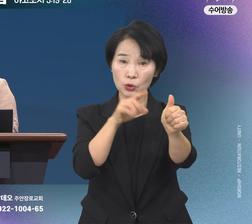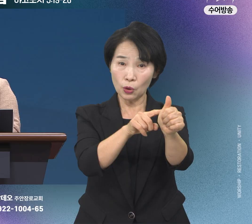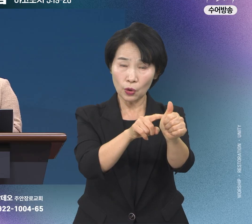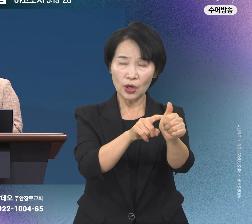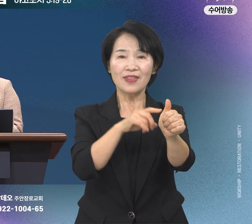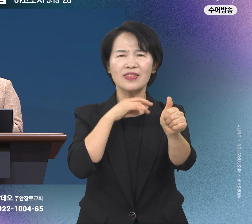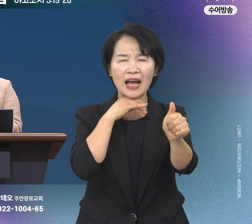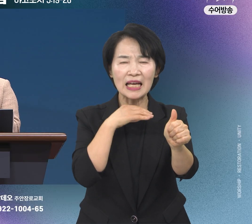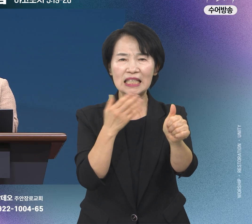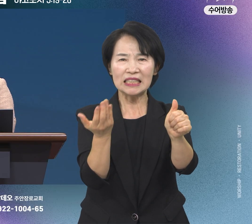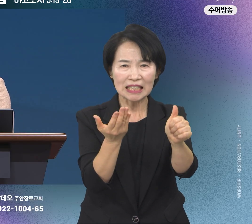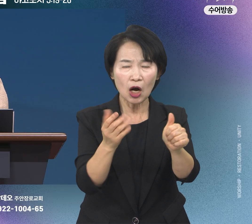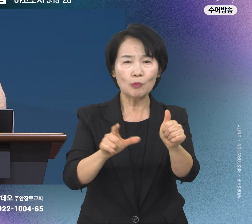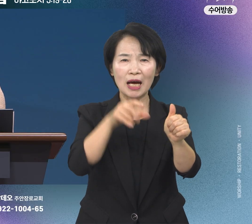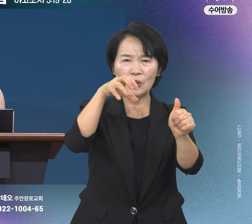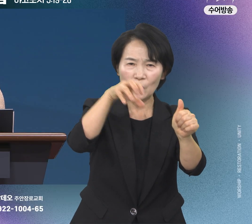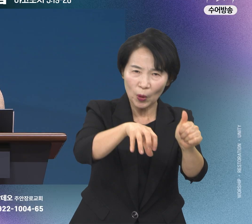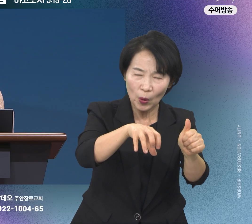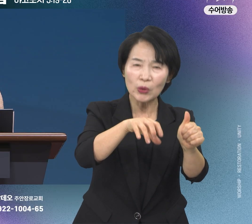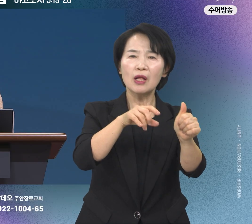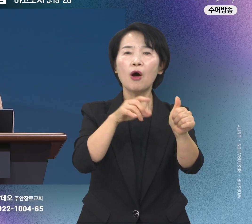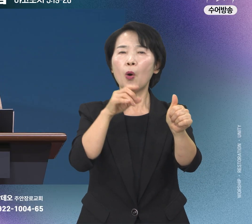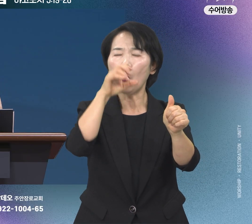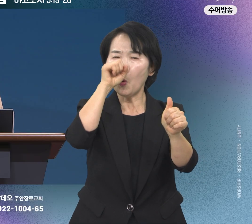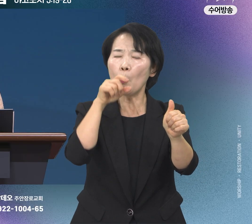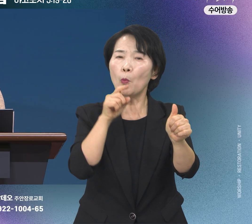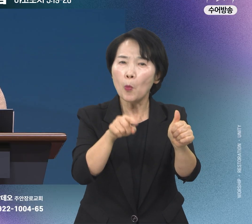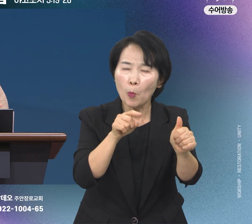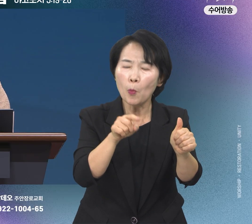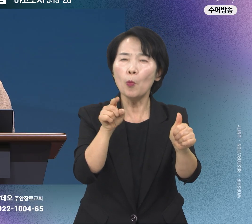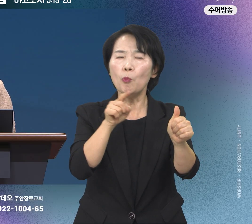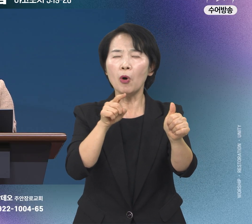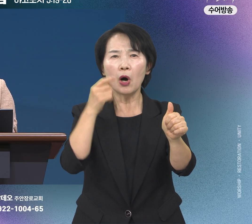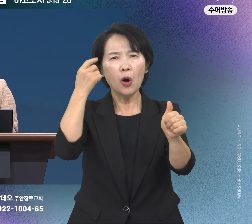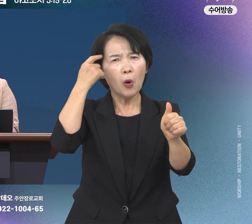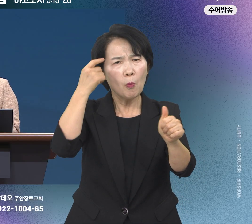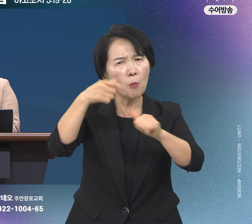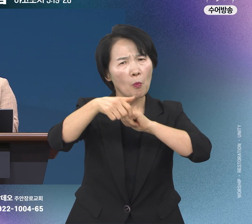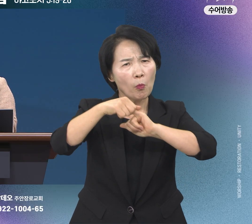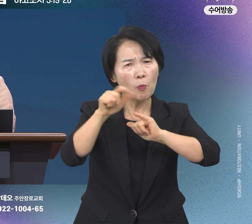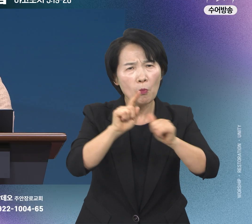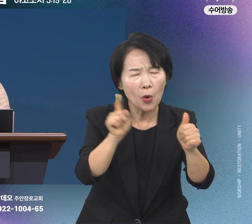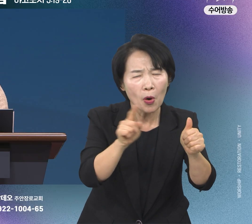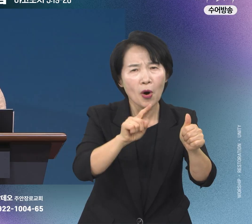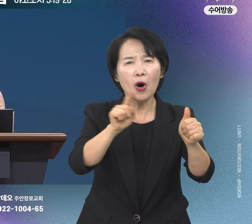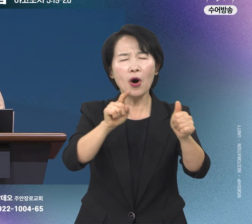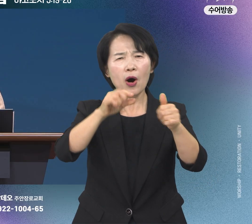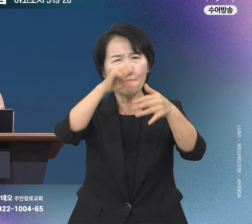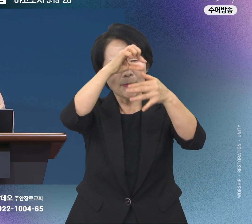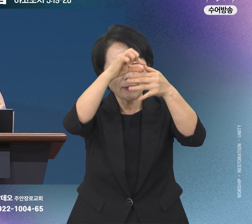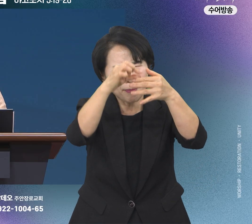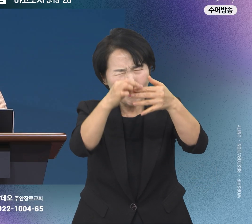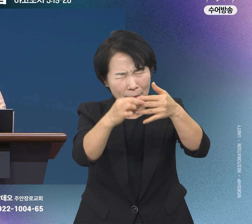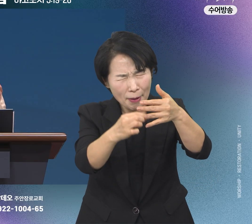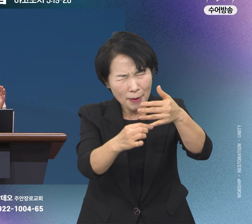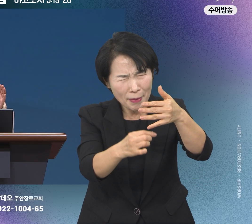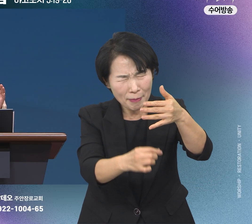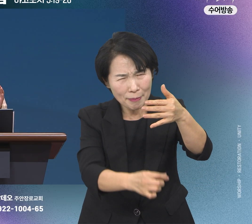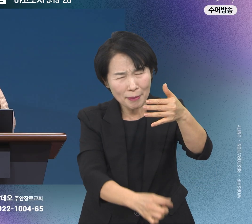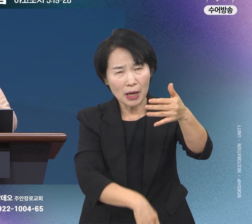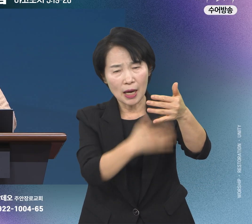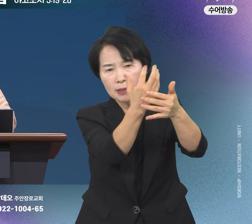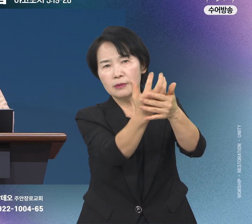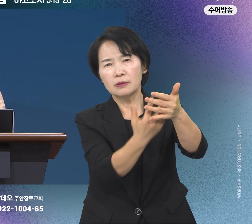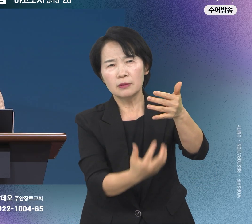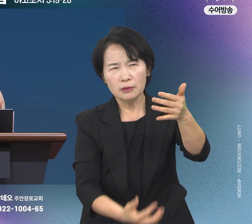곳은 물론이거니와 무엇을 좋아하는지, 어떤 정신적 질환을 가지고 있진 않은지, 신앙생활은 이제 말씀을